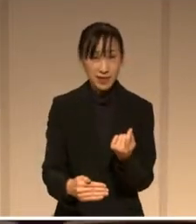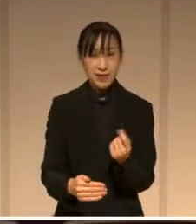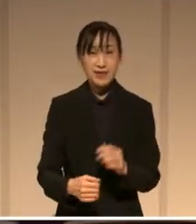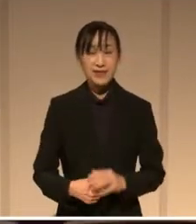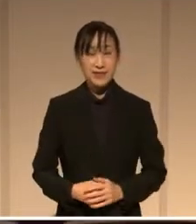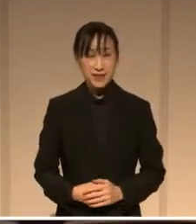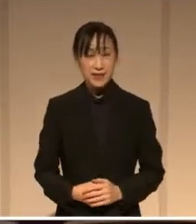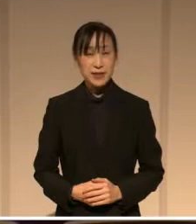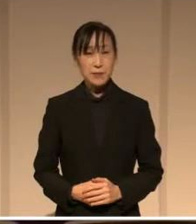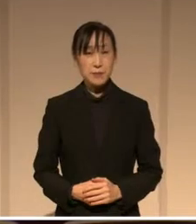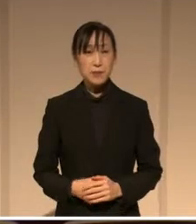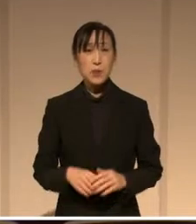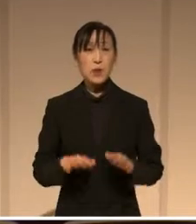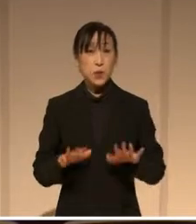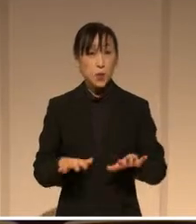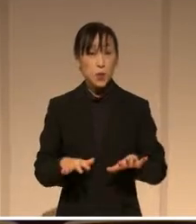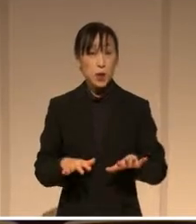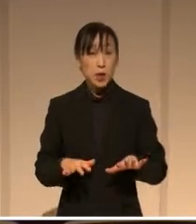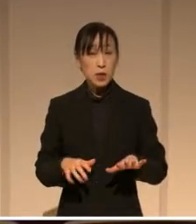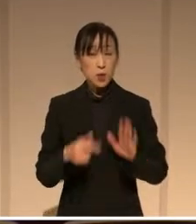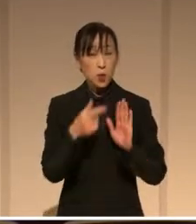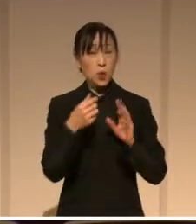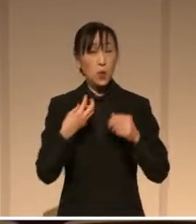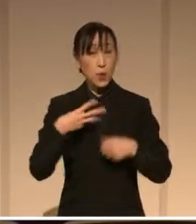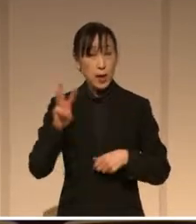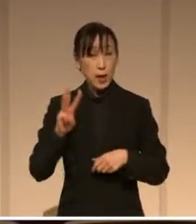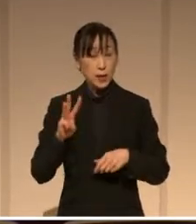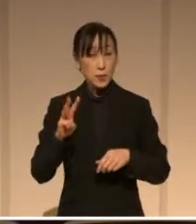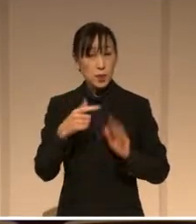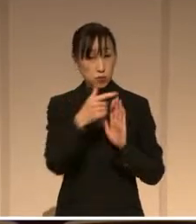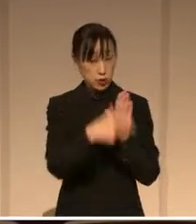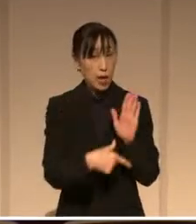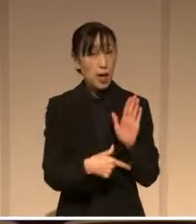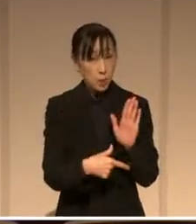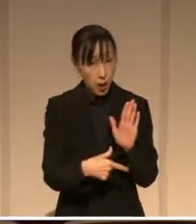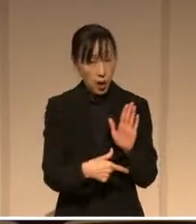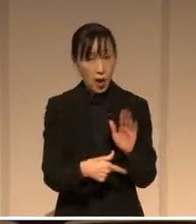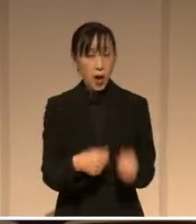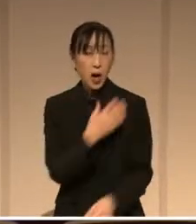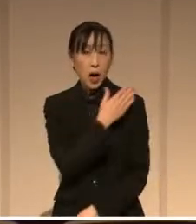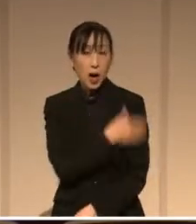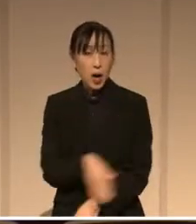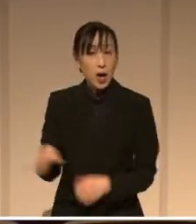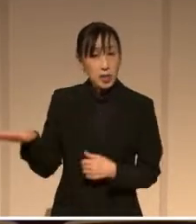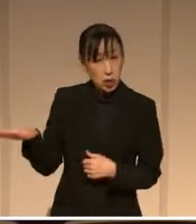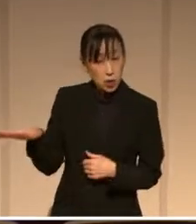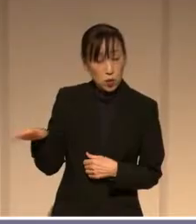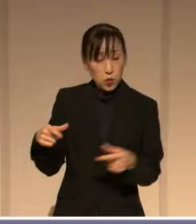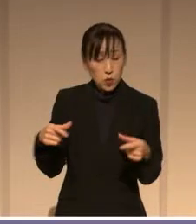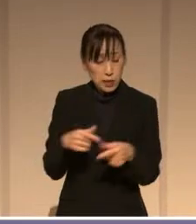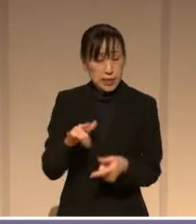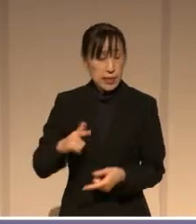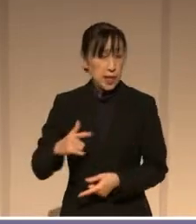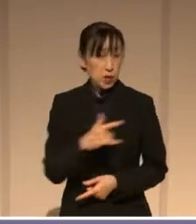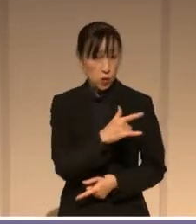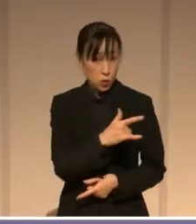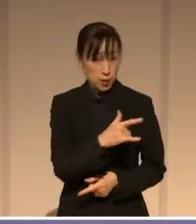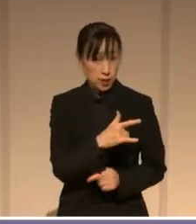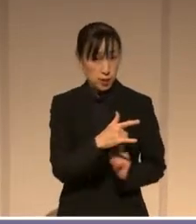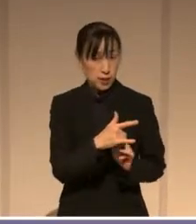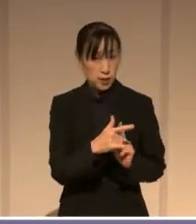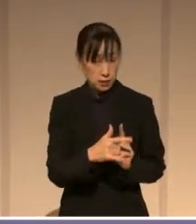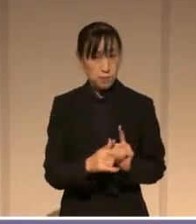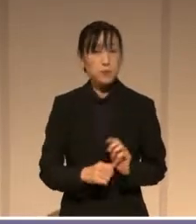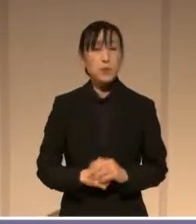あのパラリンピックの開会式テーマがかたよくの小さな飛行機というコンセプトだったんですけれどもこのテーマは